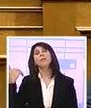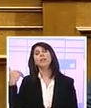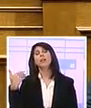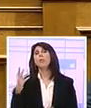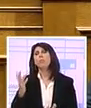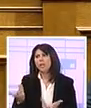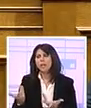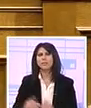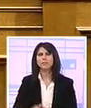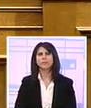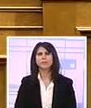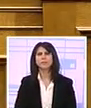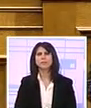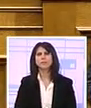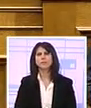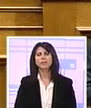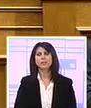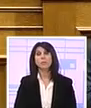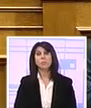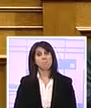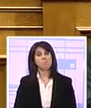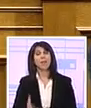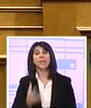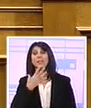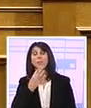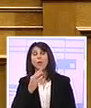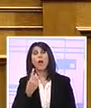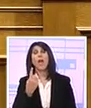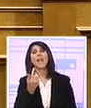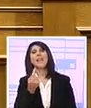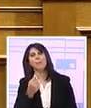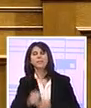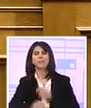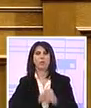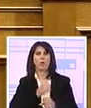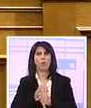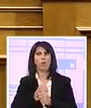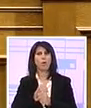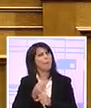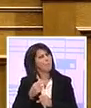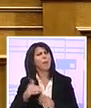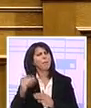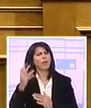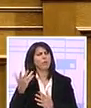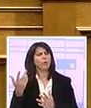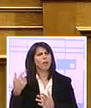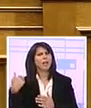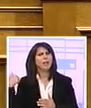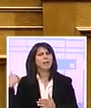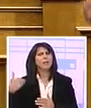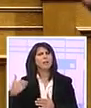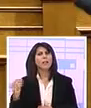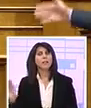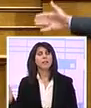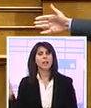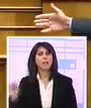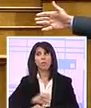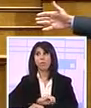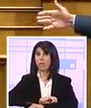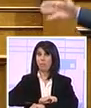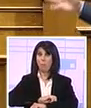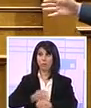σύμβαση? Γιατί επί 1,5 και πλέον χρόνο την έχετε φέρει και την έχετε